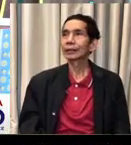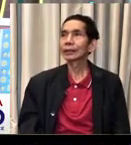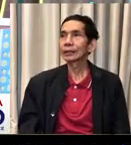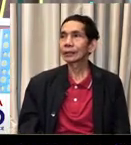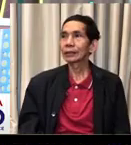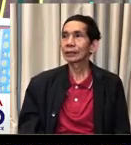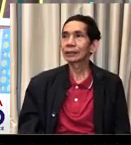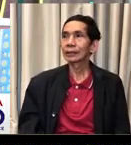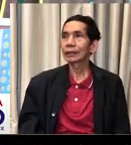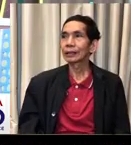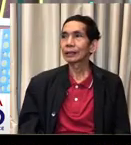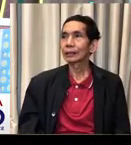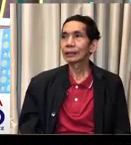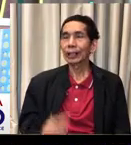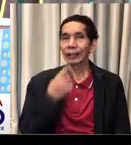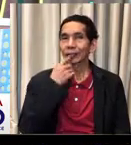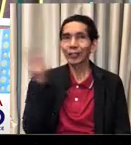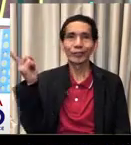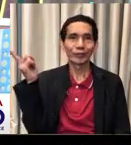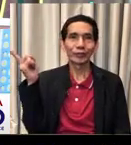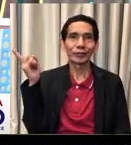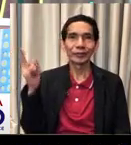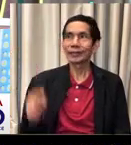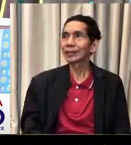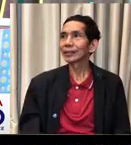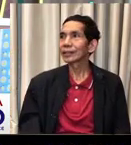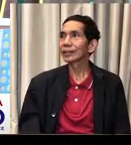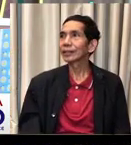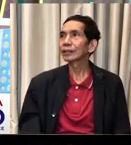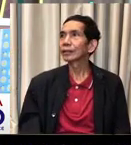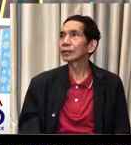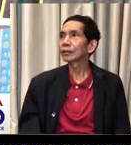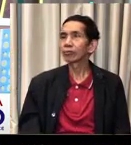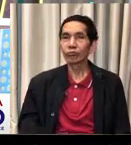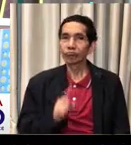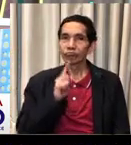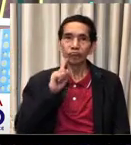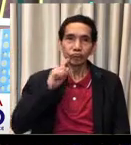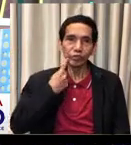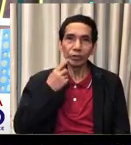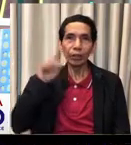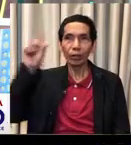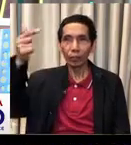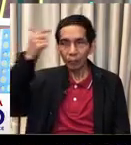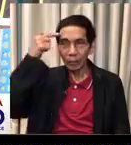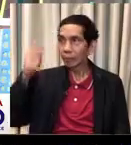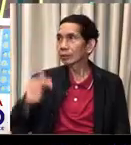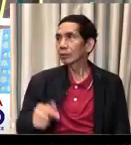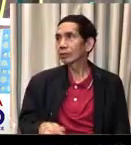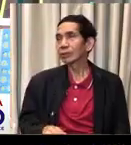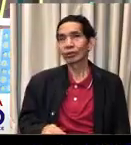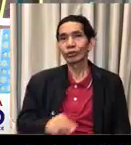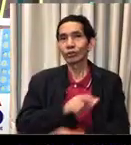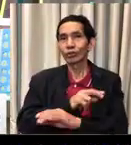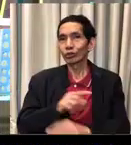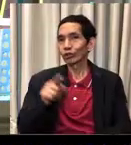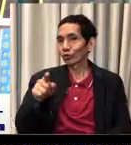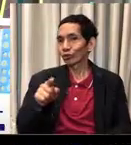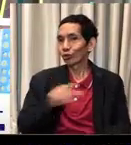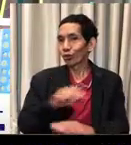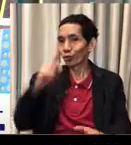Sinabi ko na sa iyo eh, ayaw mong maniwala sa akin. Na seryoso yung pamahalaan eh. Ayaw mong maniwala